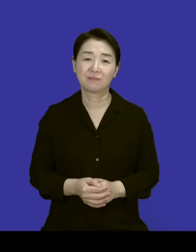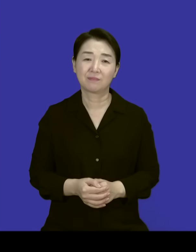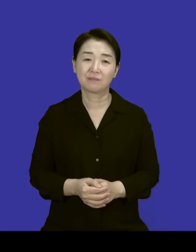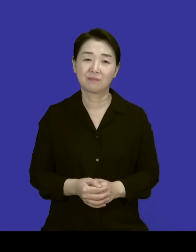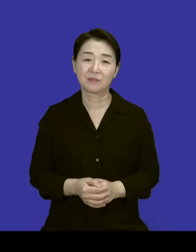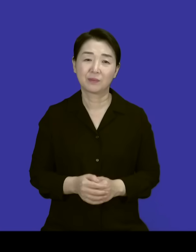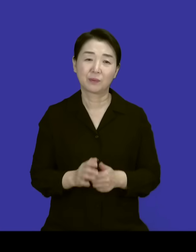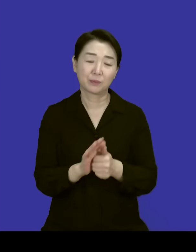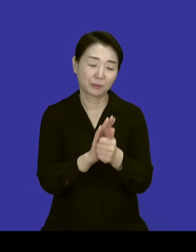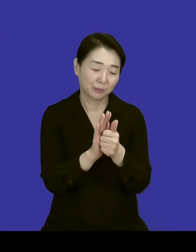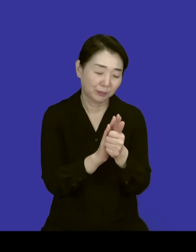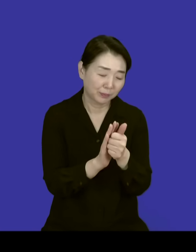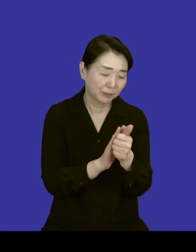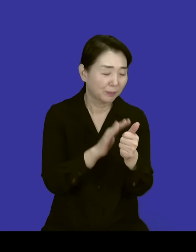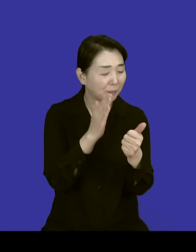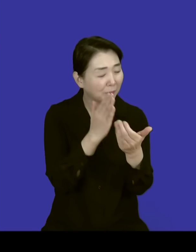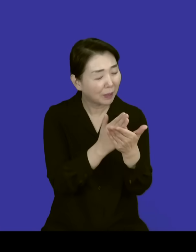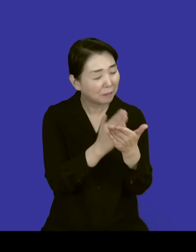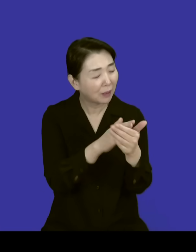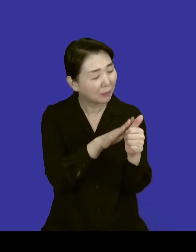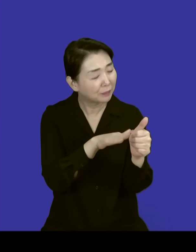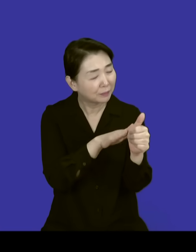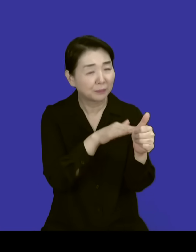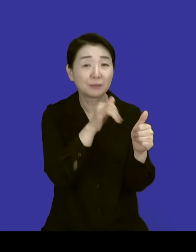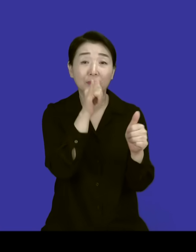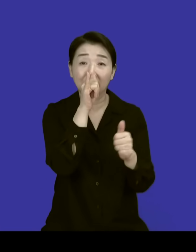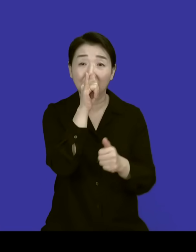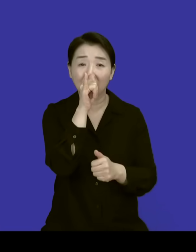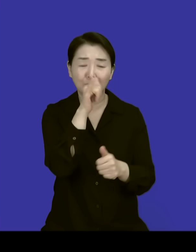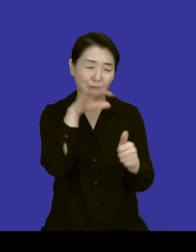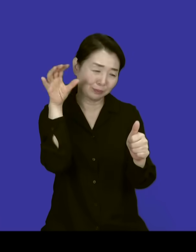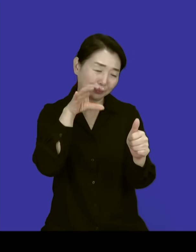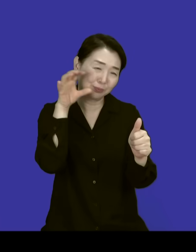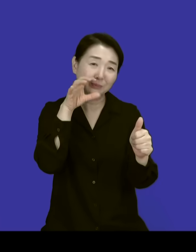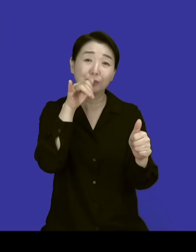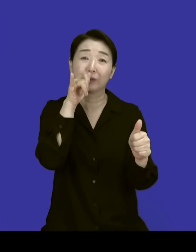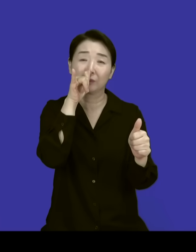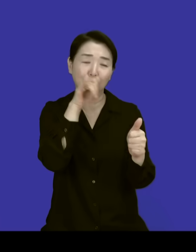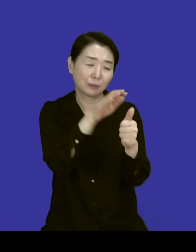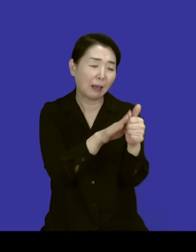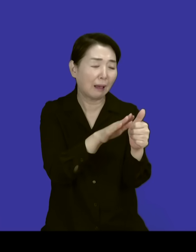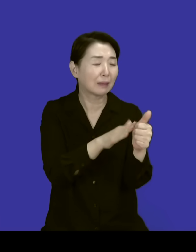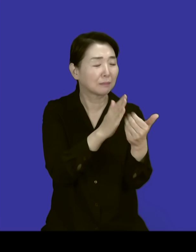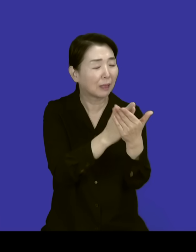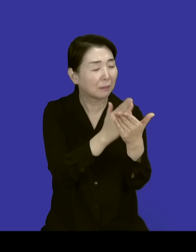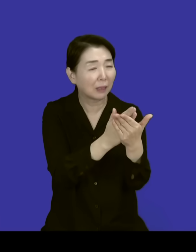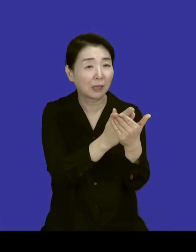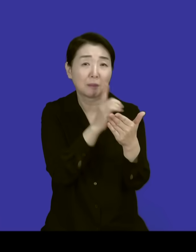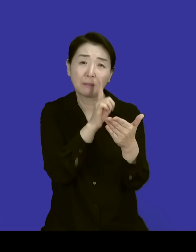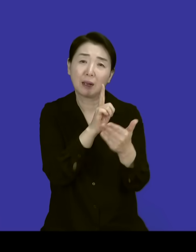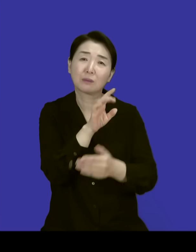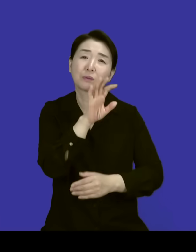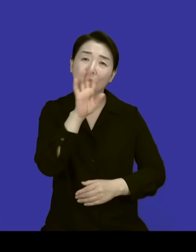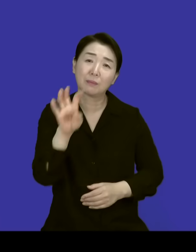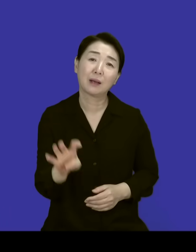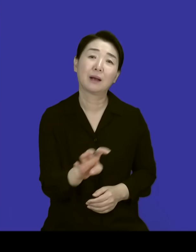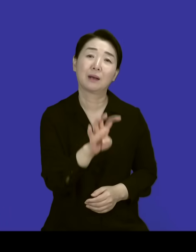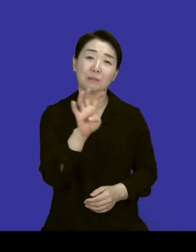달래다가 달래도 보시고 또 혼도 내시고 또 달래 보시고 혼도 내시고 그걸